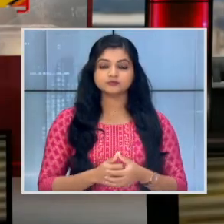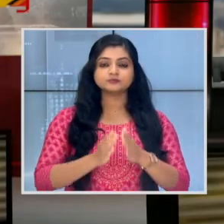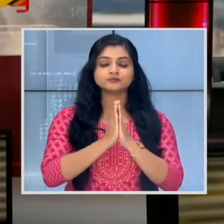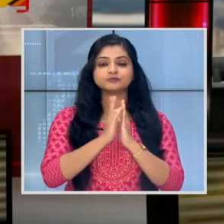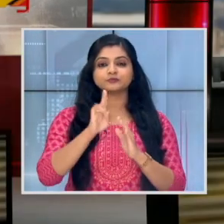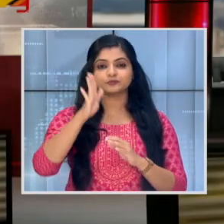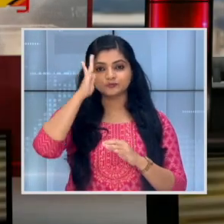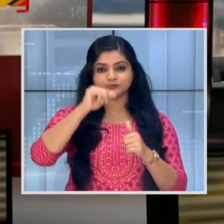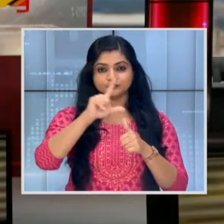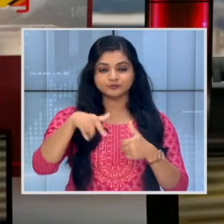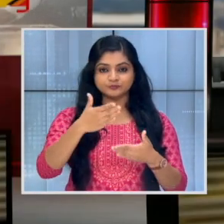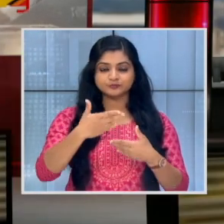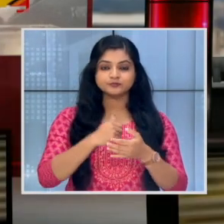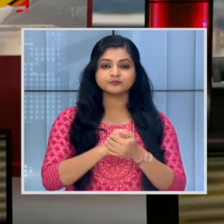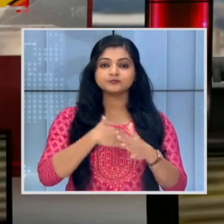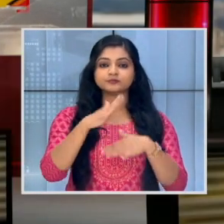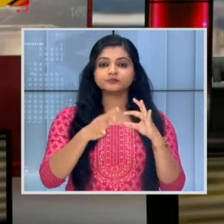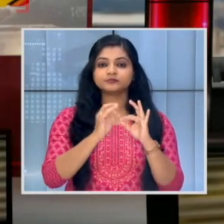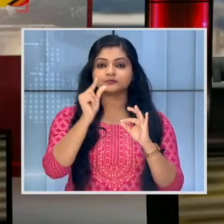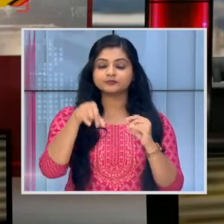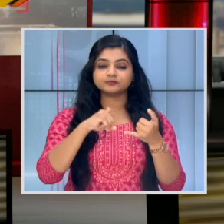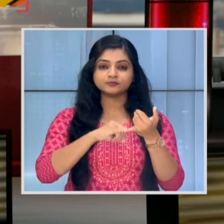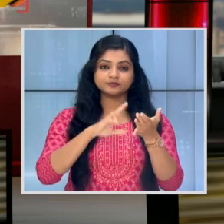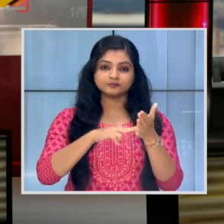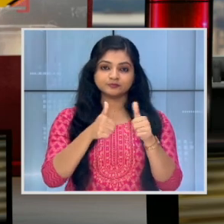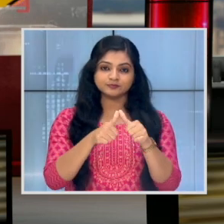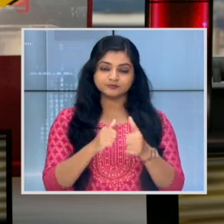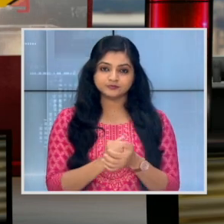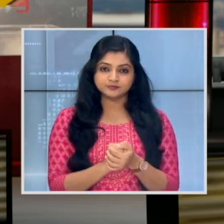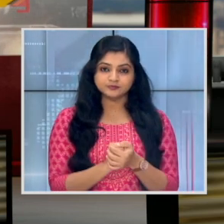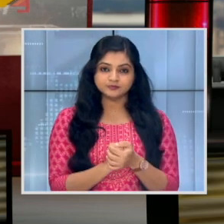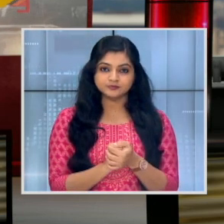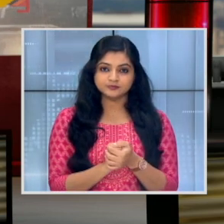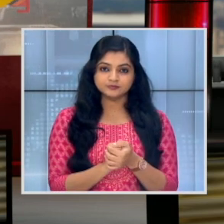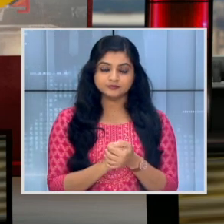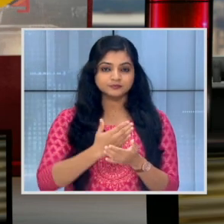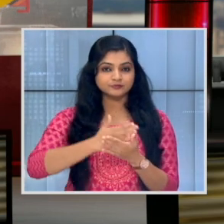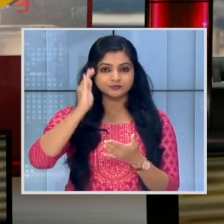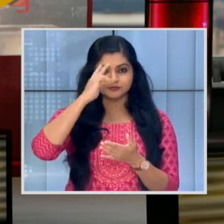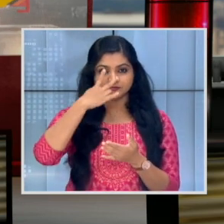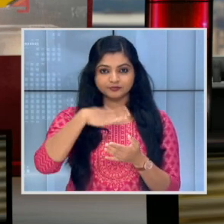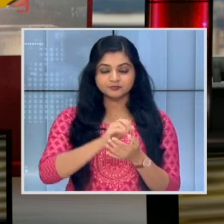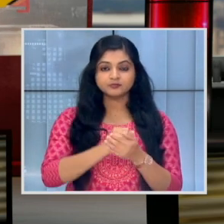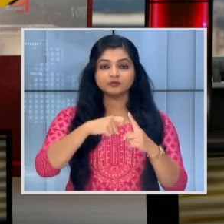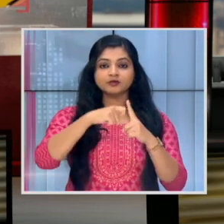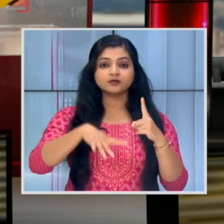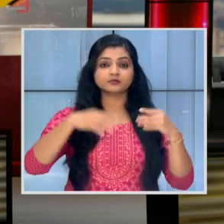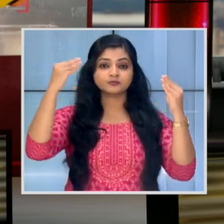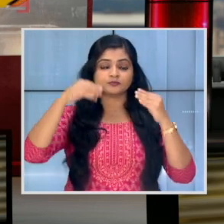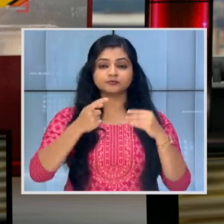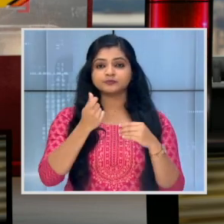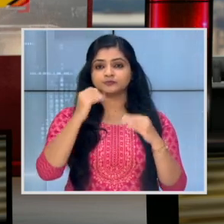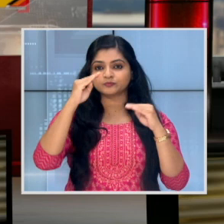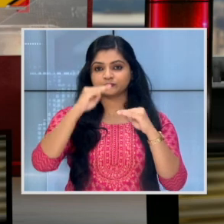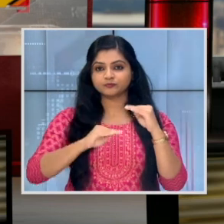നമസ്കാരം 24 റൗണ്ടപ്പിലേക്ക് സ്വാഗതം. ഞാൻ ഗോകുൽ രവി. എന്നോടൊപ്പം കേൾവി പരിമിതരെ സഹായിക്കുവാനായി സോന ജെറിയും. വിശദമായ റിപ്പോർട്ടുകളിലേക്ക്. സംസ്ഥാനത്ത് മഴയ്ക്ക്